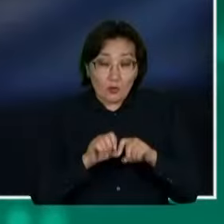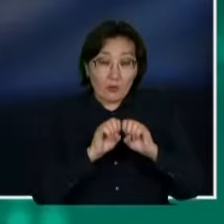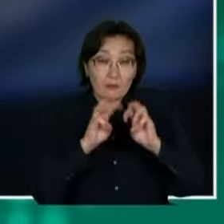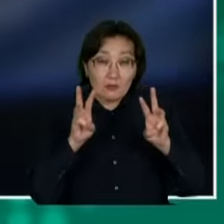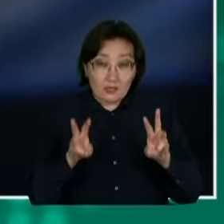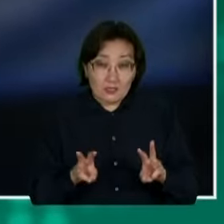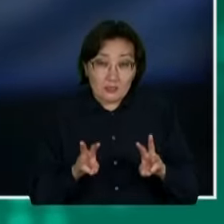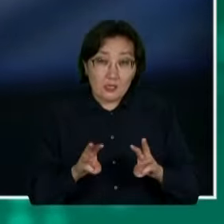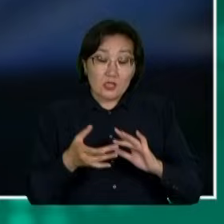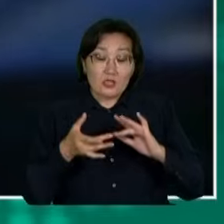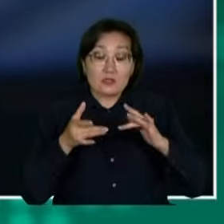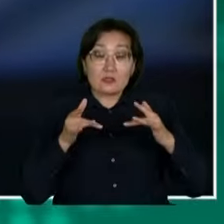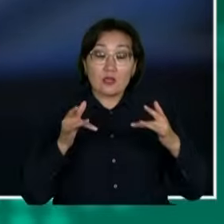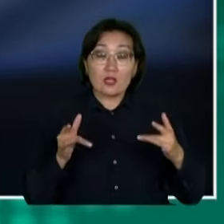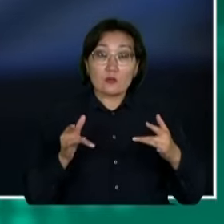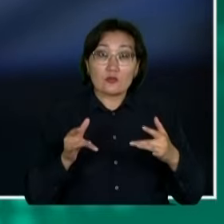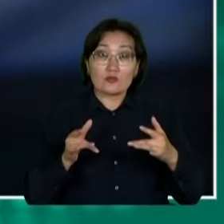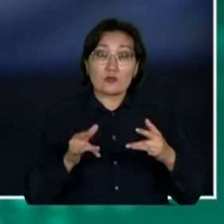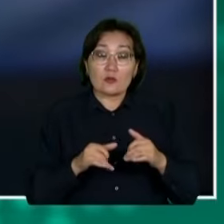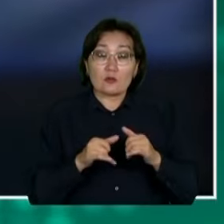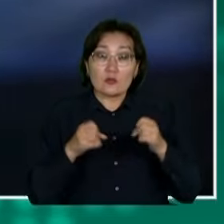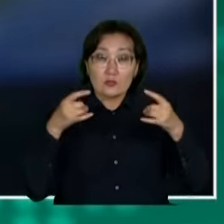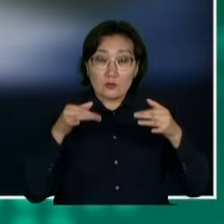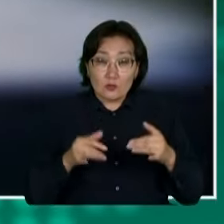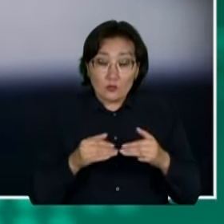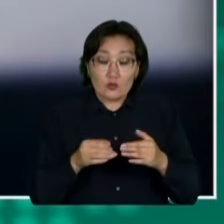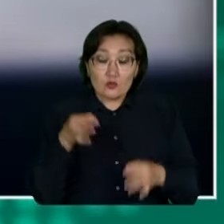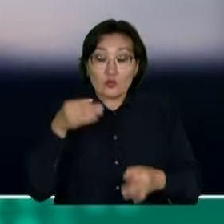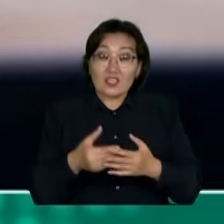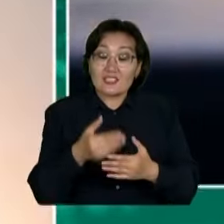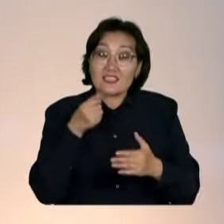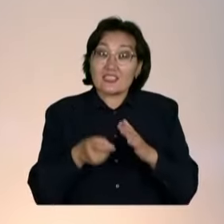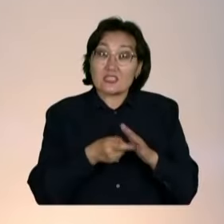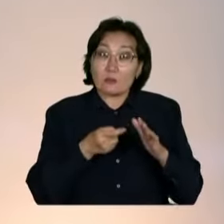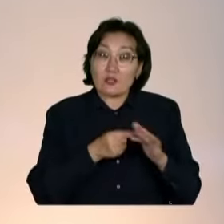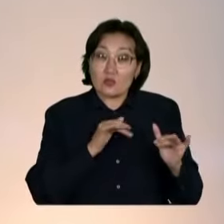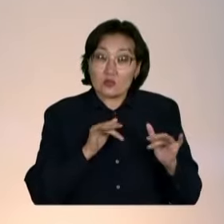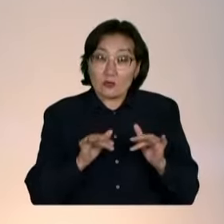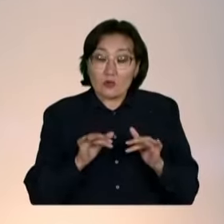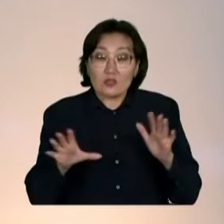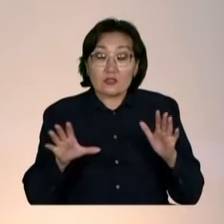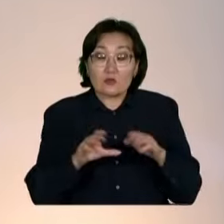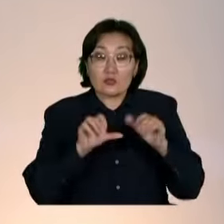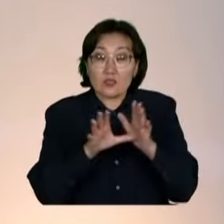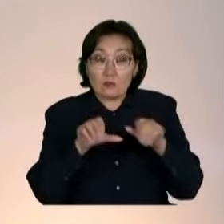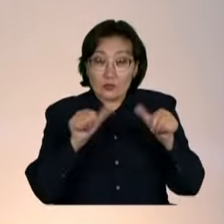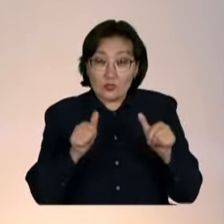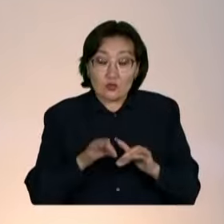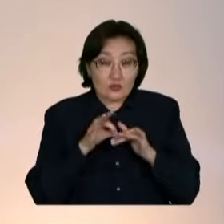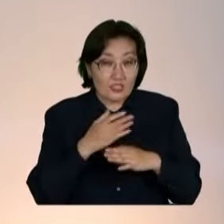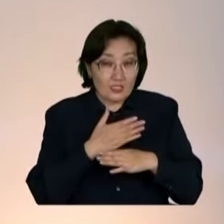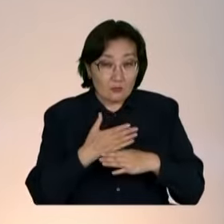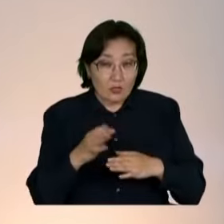етіліп, цифрландыру аясындағы сотқа дейінгі тергеп тексеруді электрондық форматта жүргізілгеннен кейін